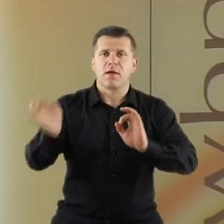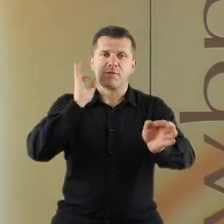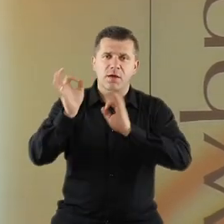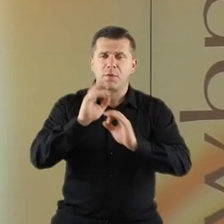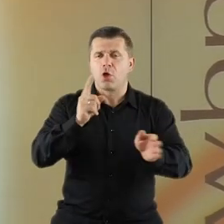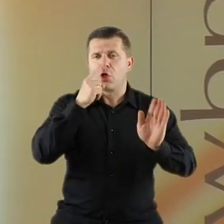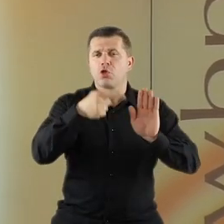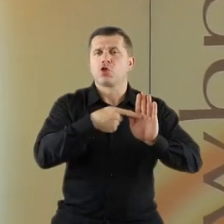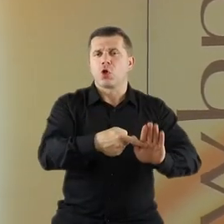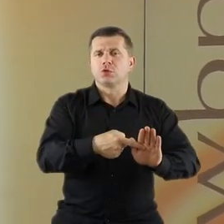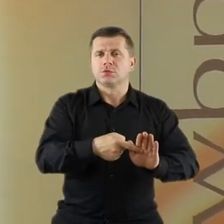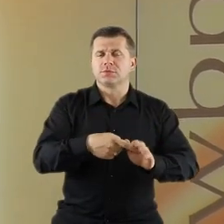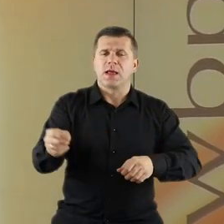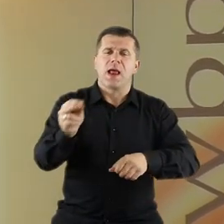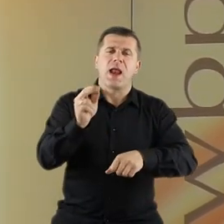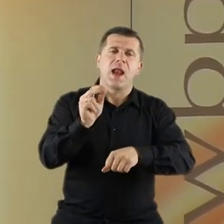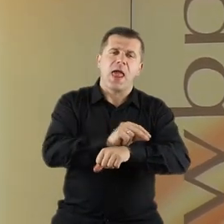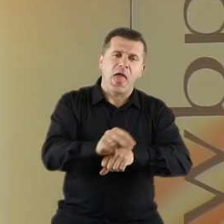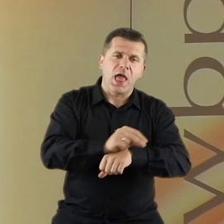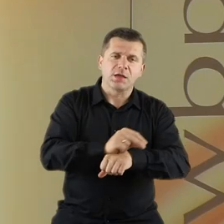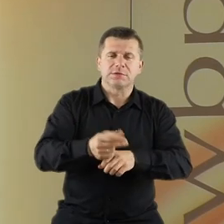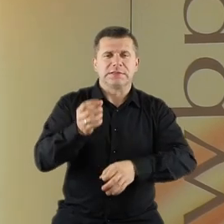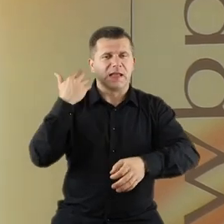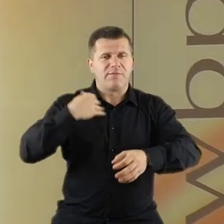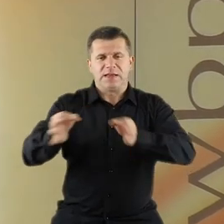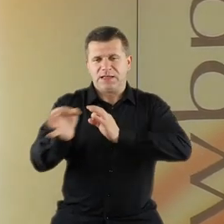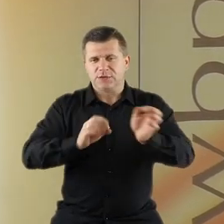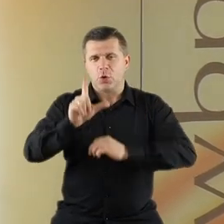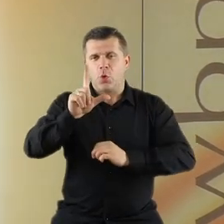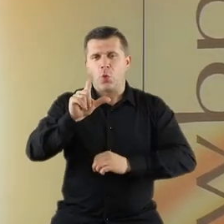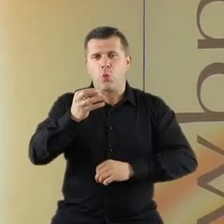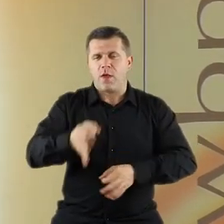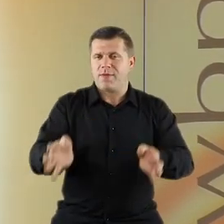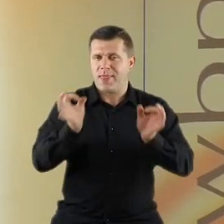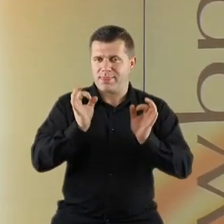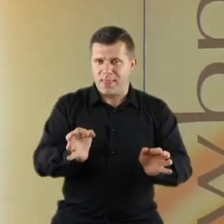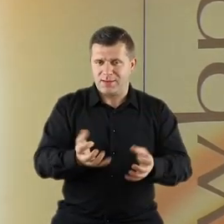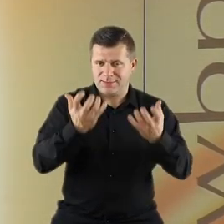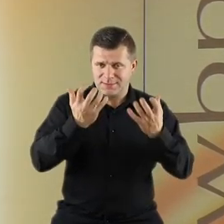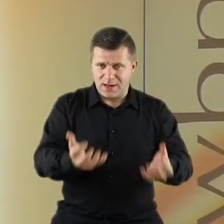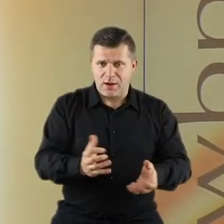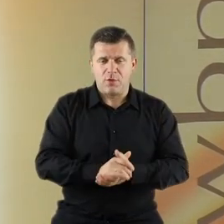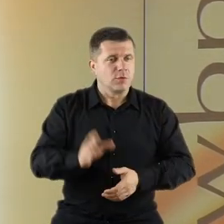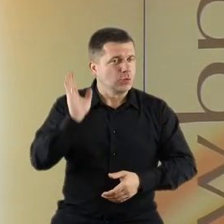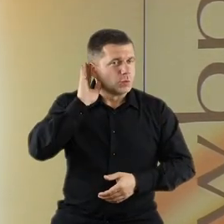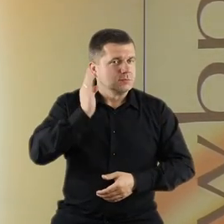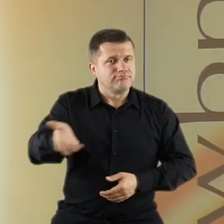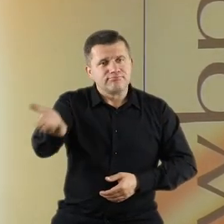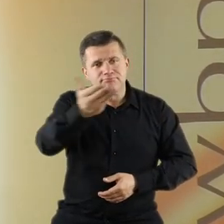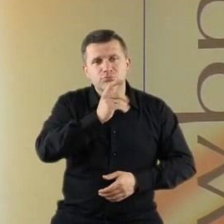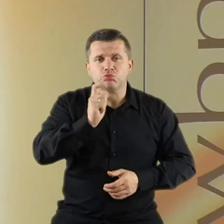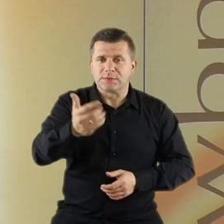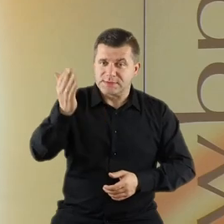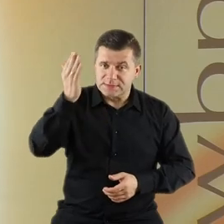dotyczących z lecznictwa leczenia ludowego i teraz chciałabym od was usłyszeć czy na przykład